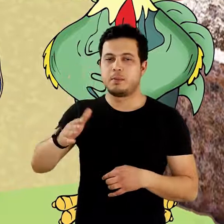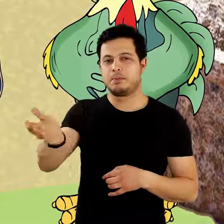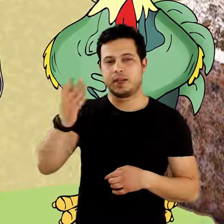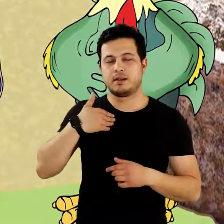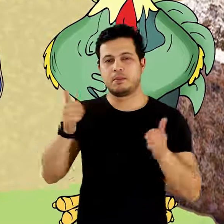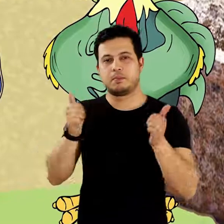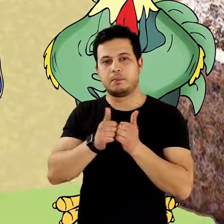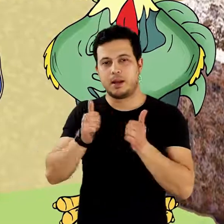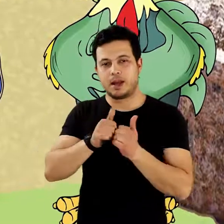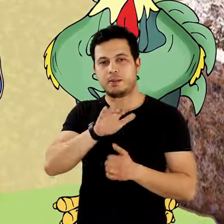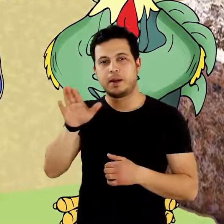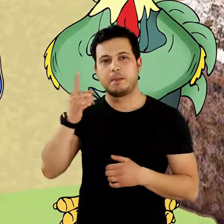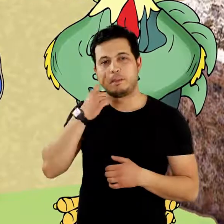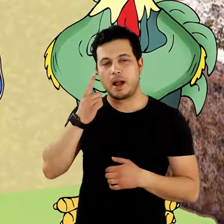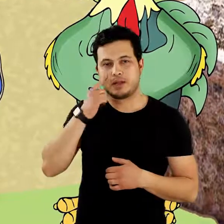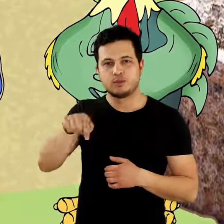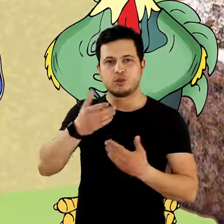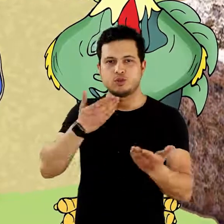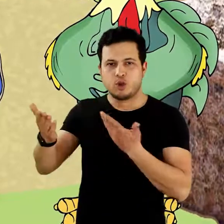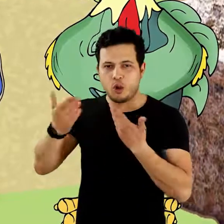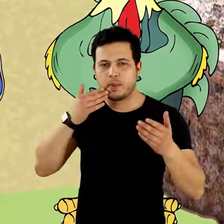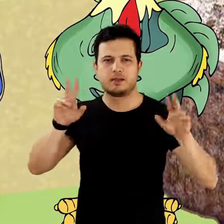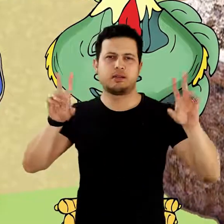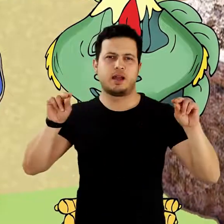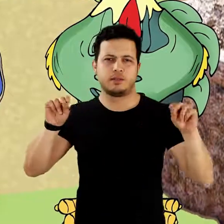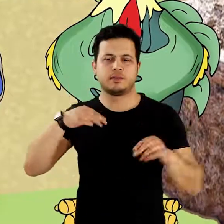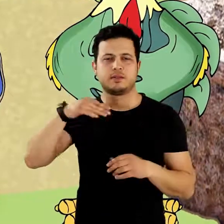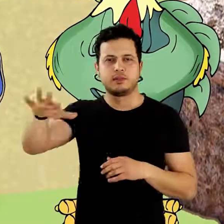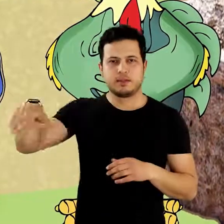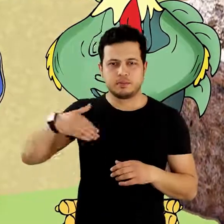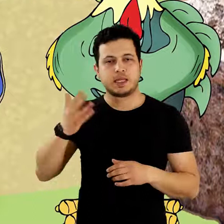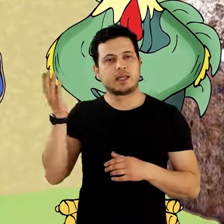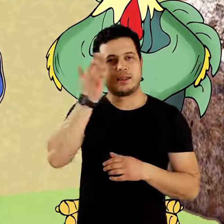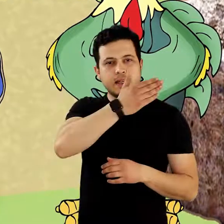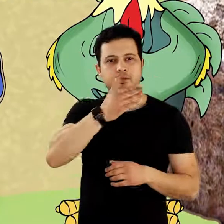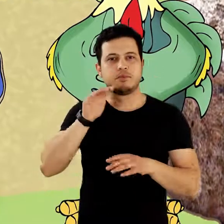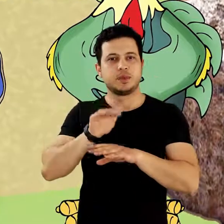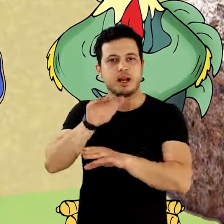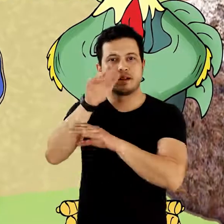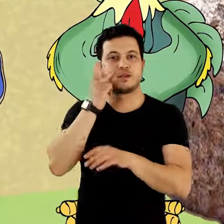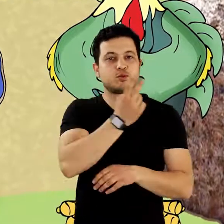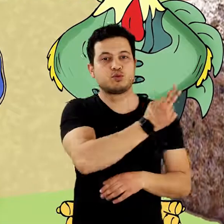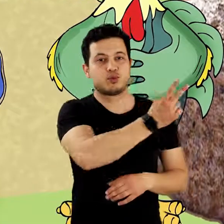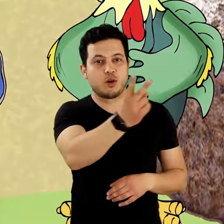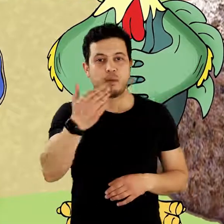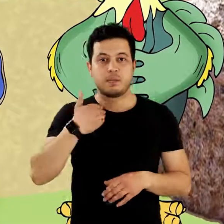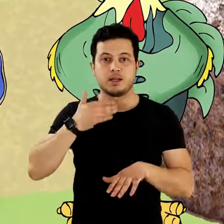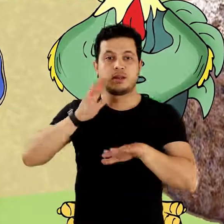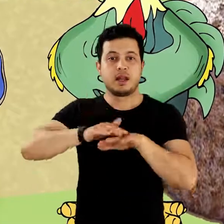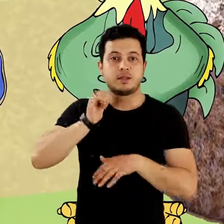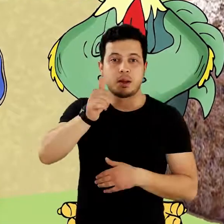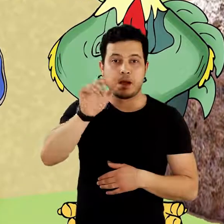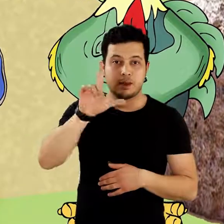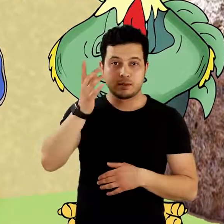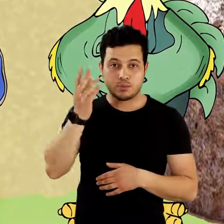bakalım. Bu kadar sohbet yeter. Diğerlerini yaşayın ve görün. Biliyorsunuz bana ne zaman ihtiyacınız olsa